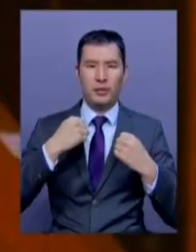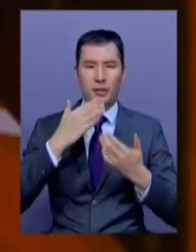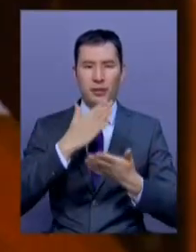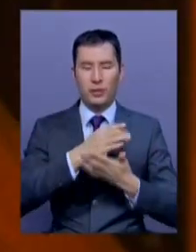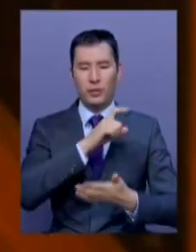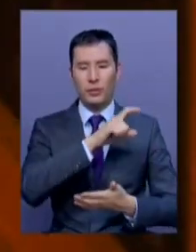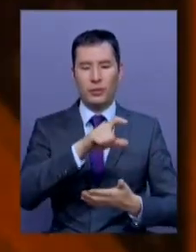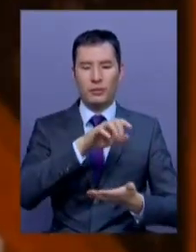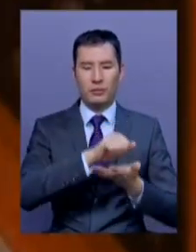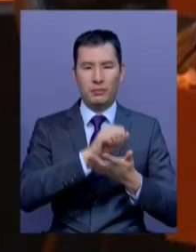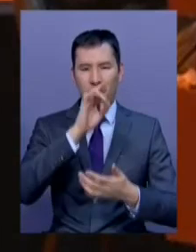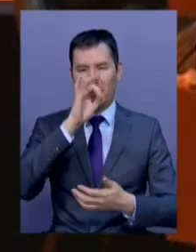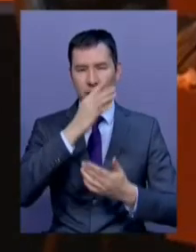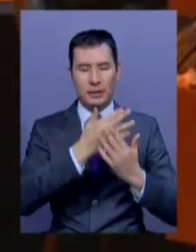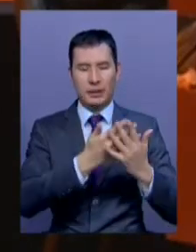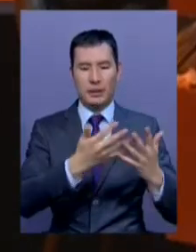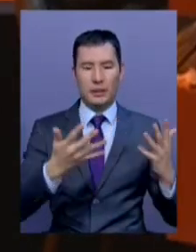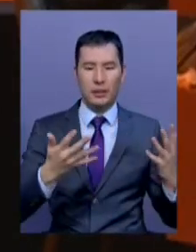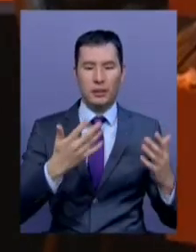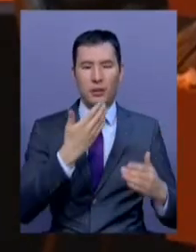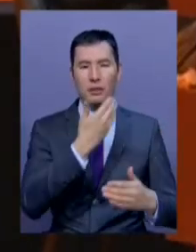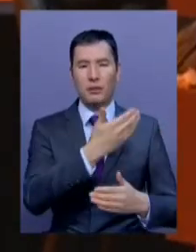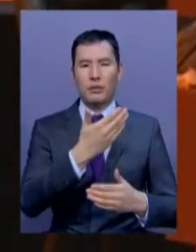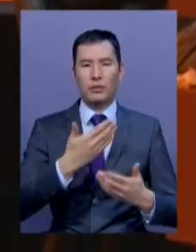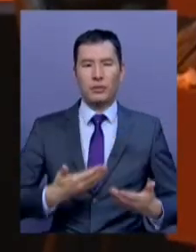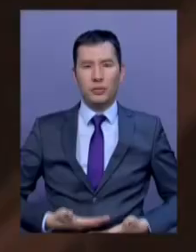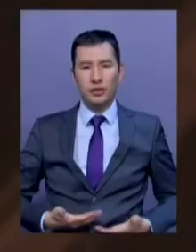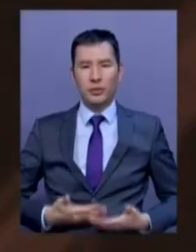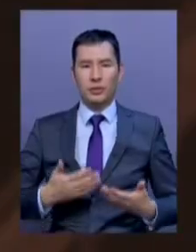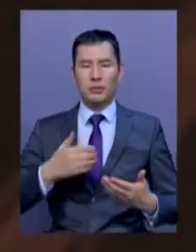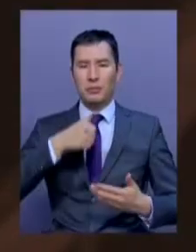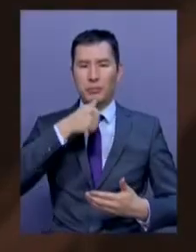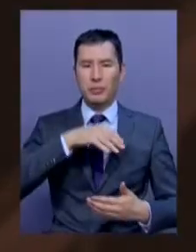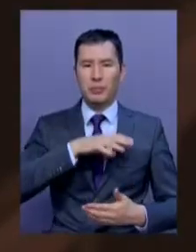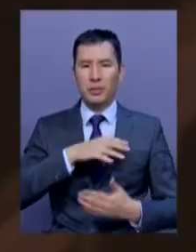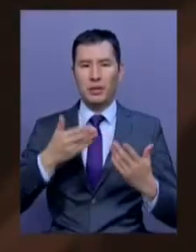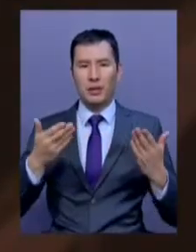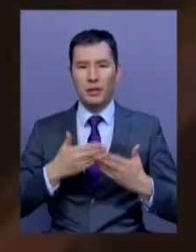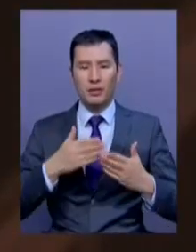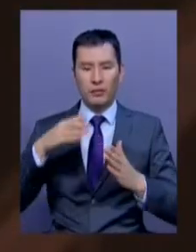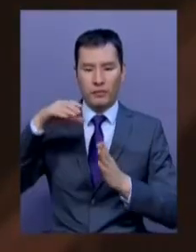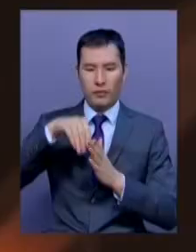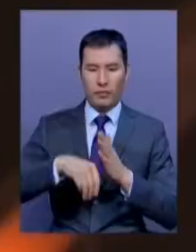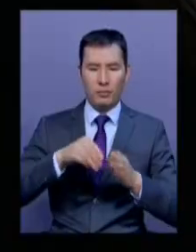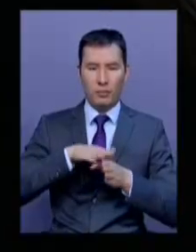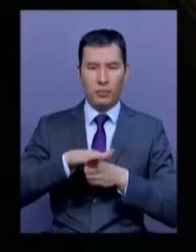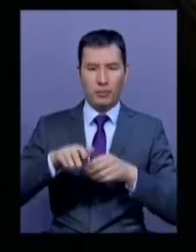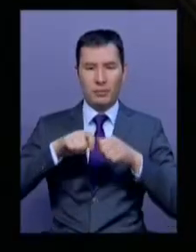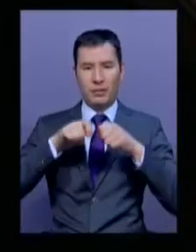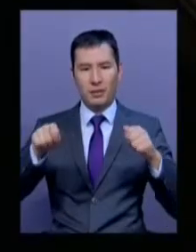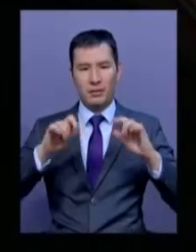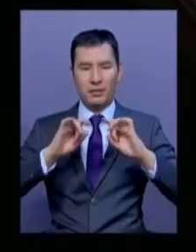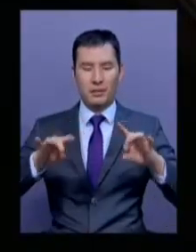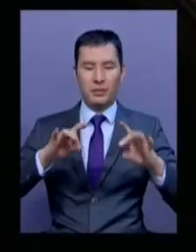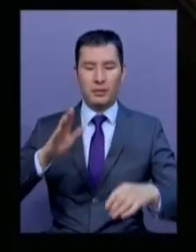аз емес. Олардың шығармашылығы сәулелі сәттері, елге сіңірген өлшеусіз еңбегі бағдарламада толығымен қамтылады. Қайраткерлердің тұлға